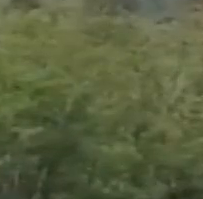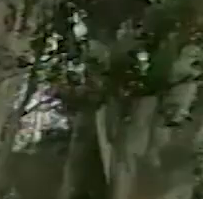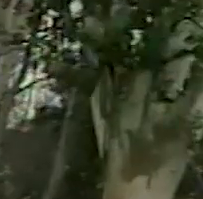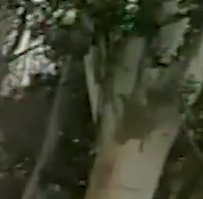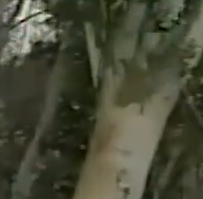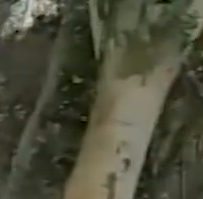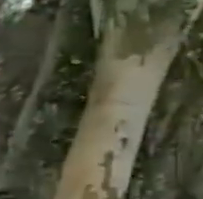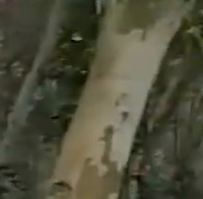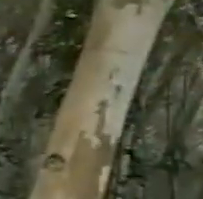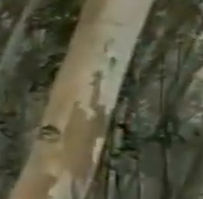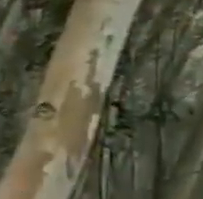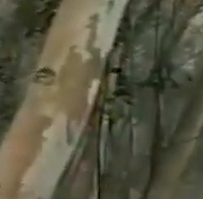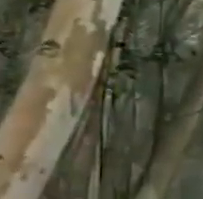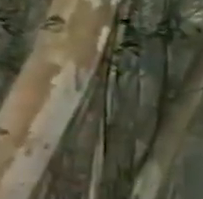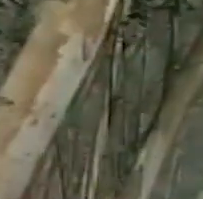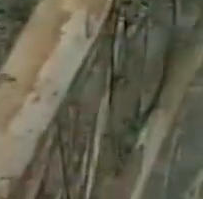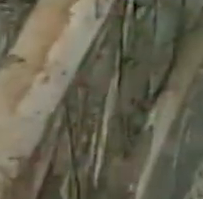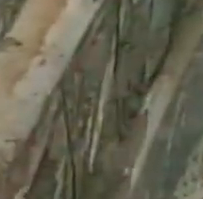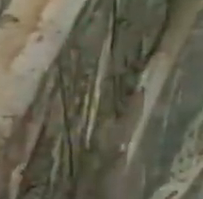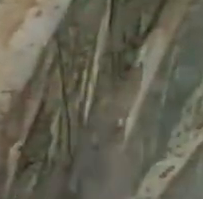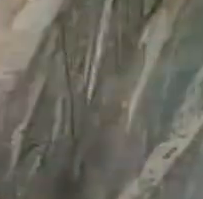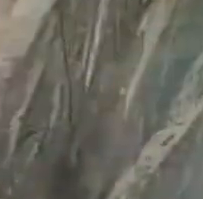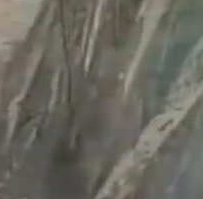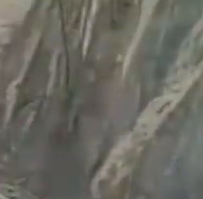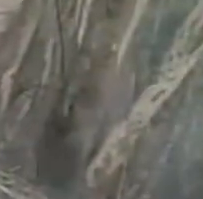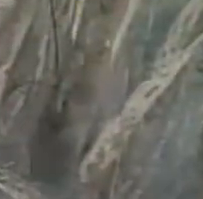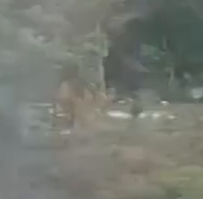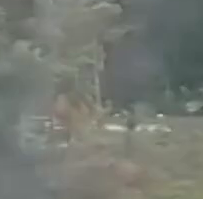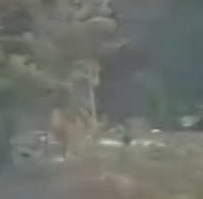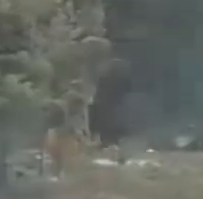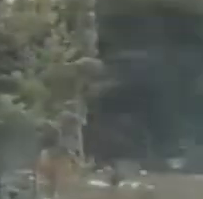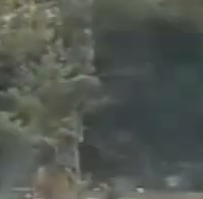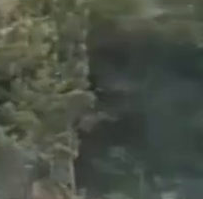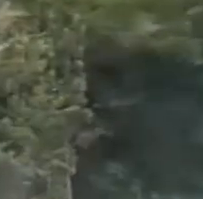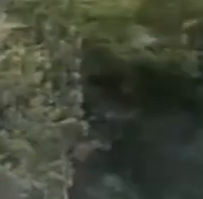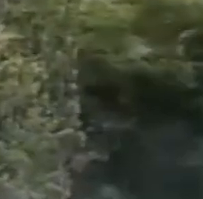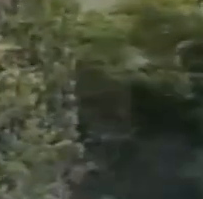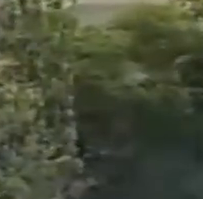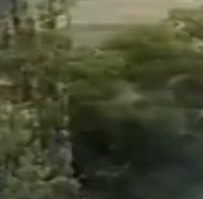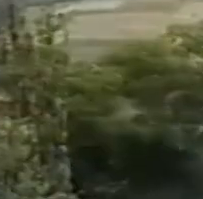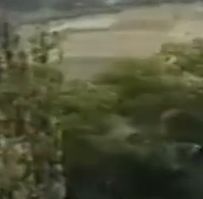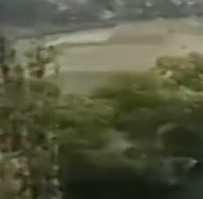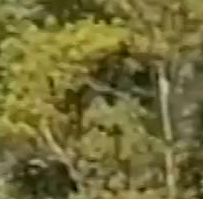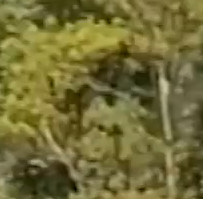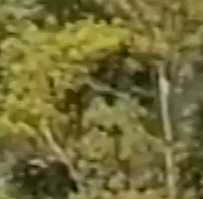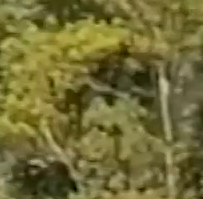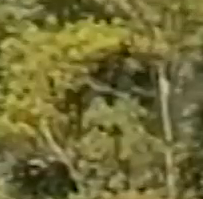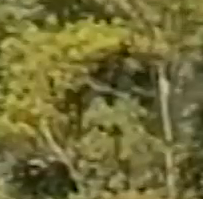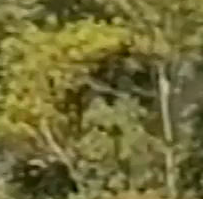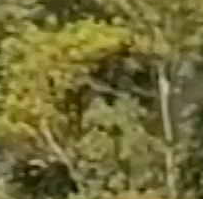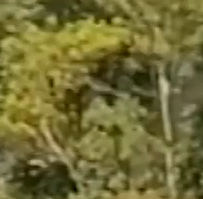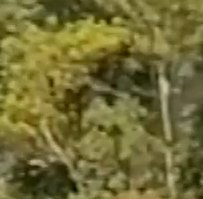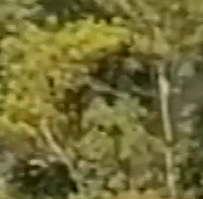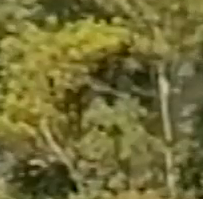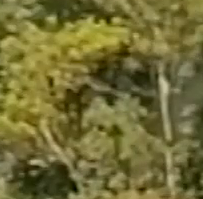ஹால்பே தரகலப்பத்தன வனப்பகுதிக்கு தீ வைத்த சம்பவம் தொடர்பில் கைது செய்யப்பட்ட சந்தேக நபரை எதிர்வரும் 13ஆம் தேதி வரை விளக்கமறியலில் வைக்குமாறு